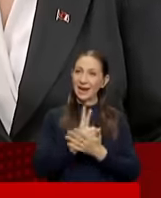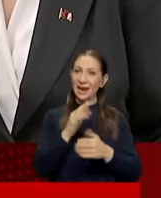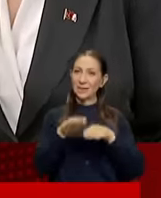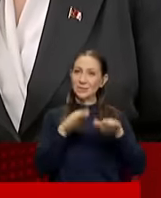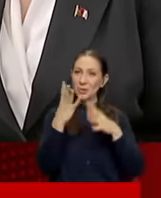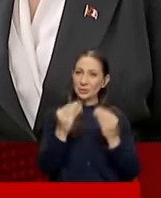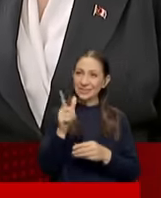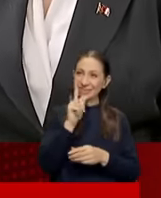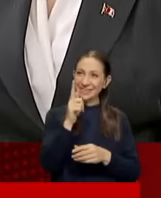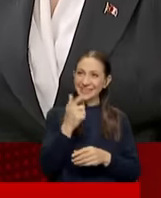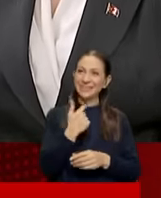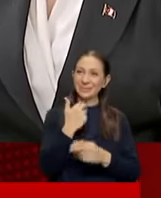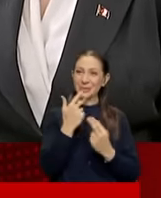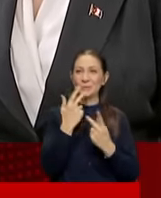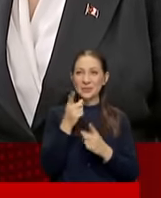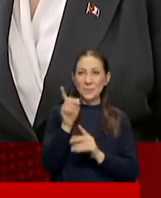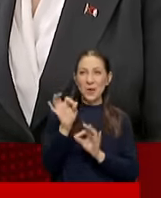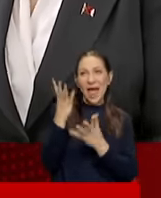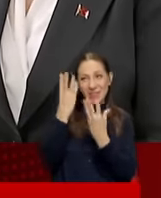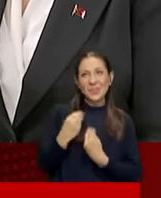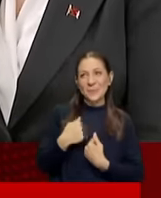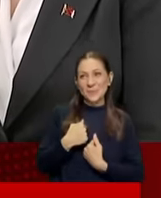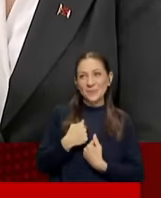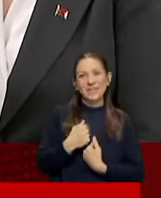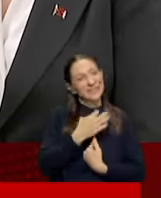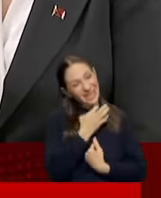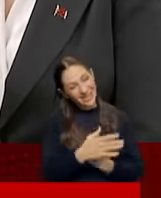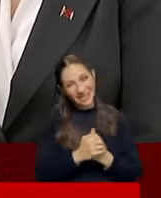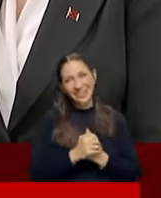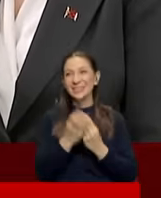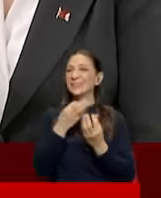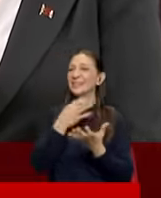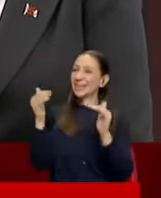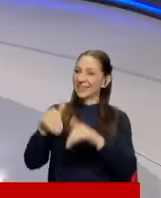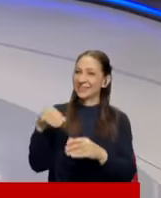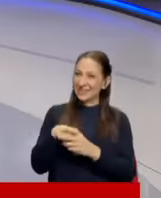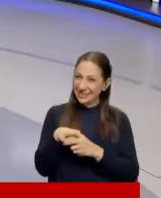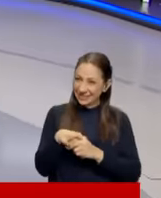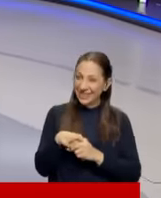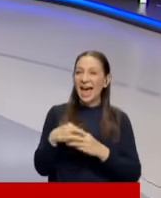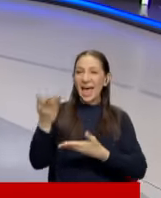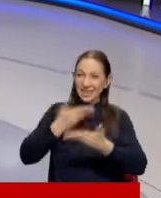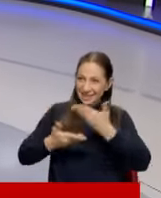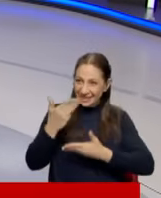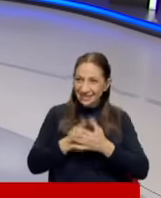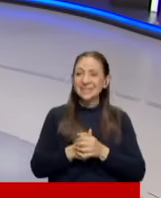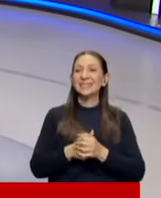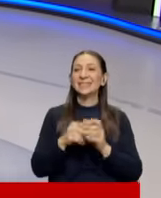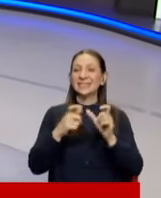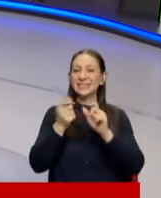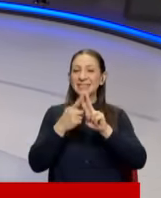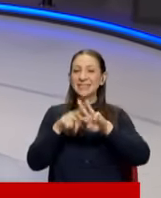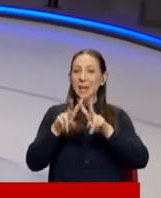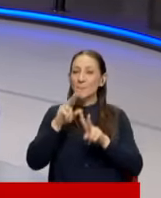olacak galiba sesinizin tonundan benim anladığım bu Sağ olun efendim çok teşekkür ederim geldiniz anlattınız e Sinem